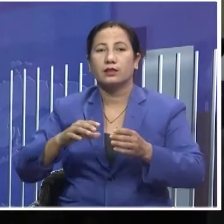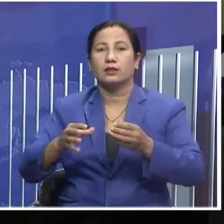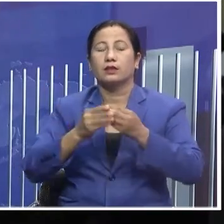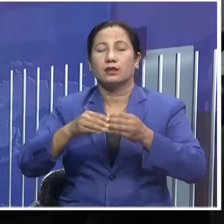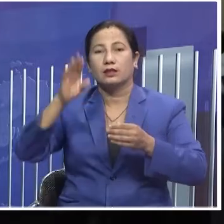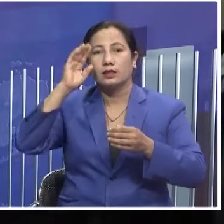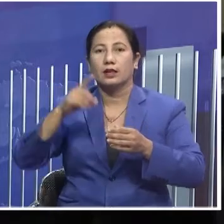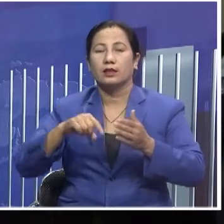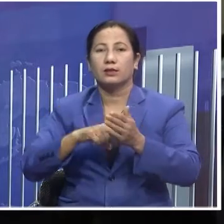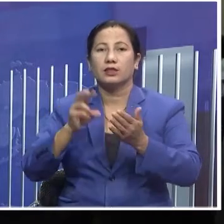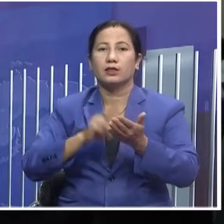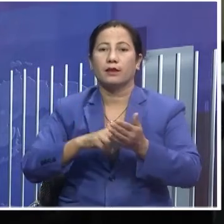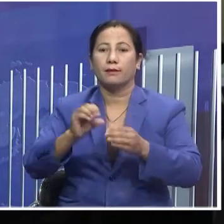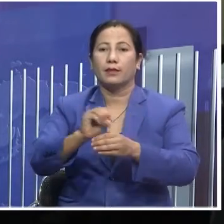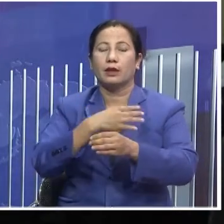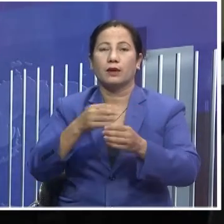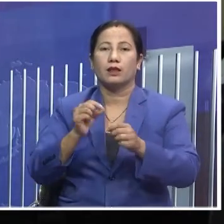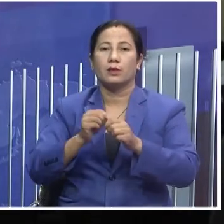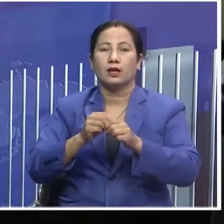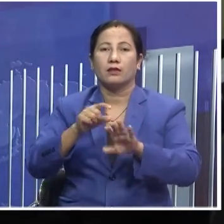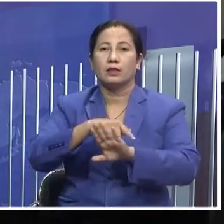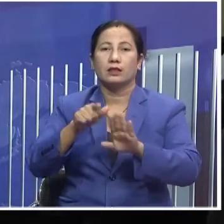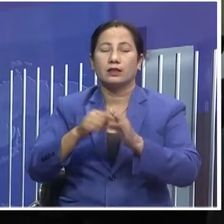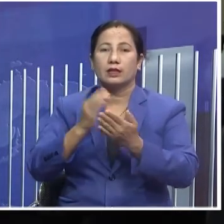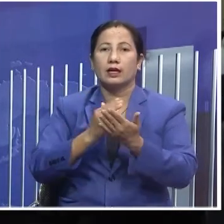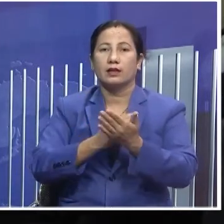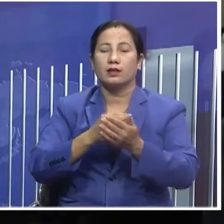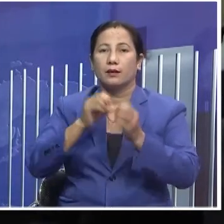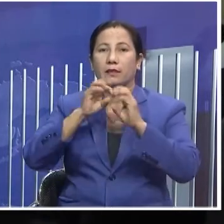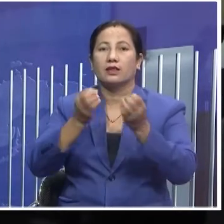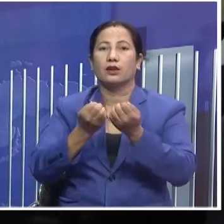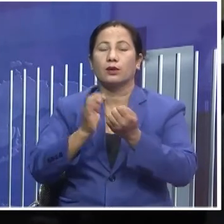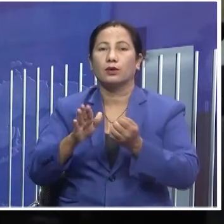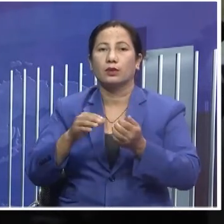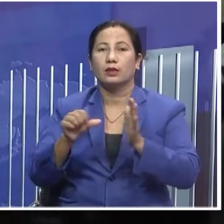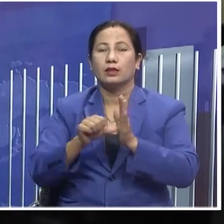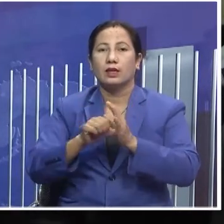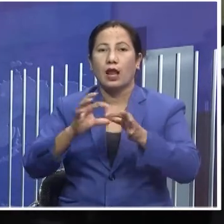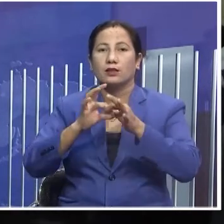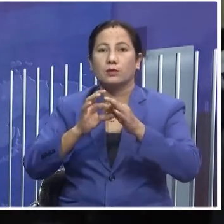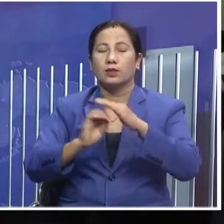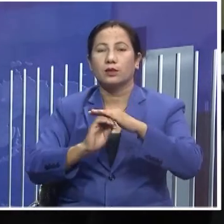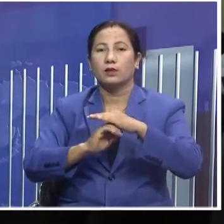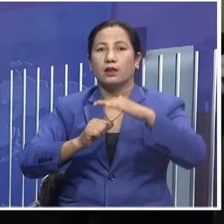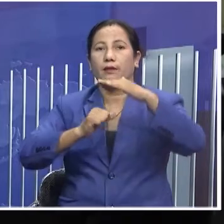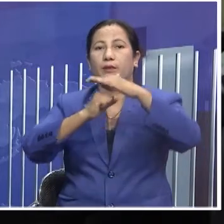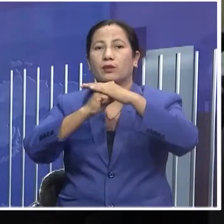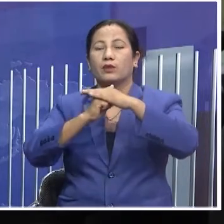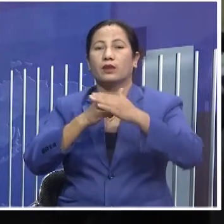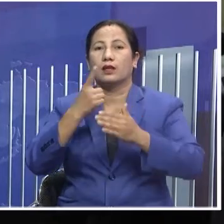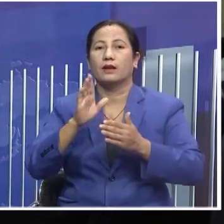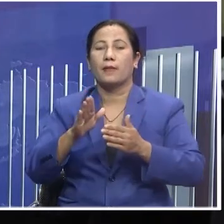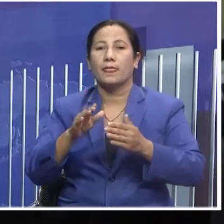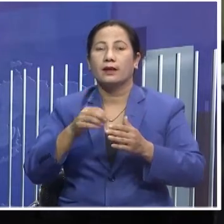मध्यस्थता गर्ने कार्यलाई थप प्रभावकारी बनाउने नीति तथा कार्यक्रम पारित गरेको हो। जिल्ला समन्वय समितिका प्रमुख जितेन्द्र मान